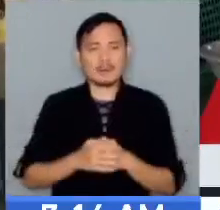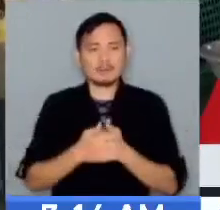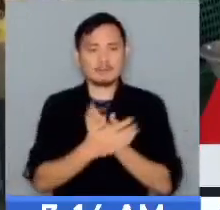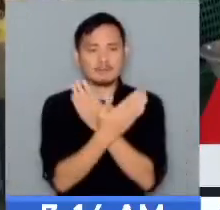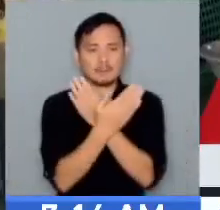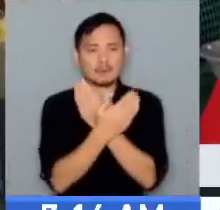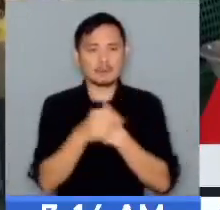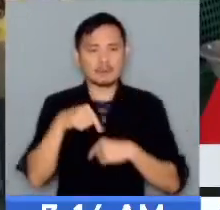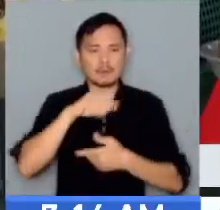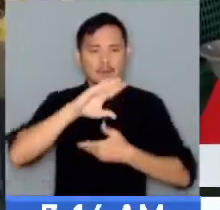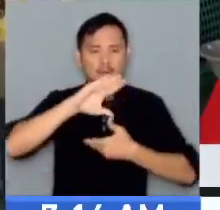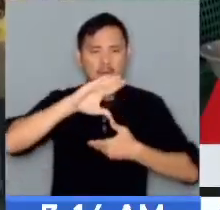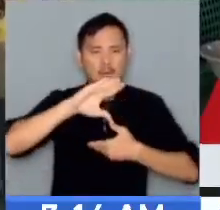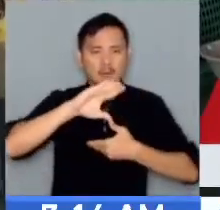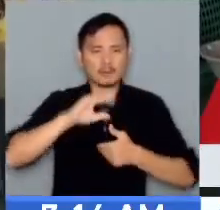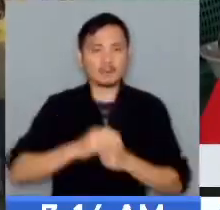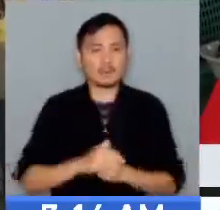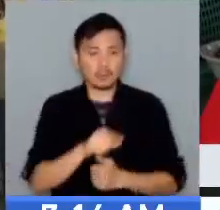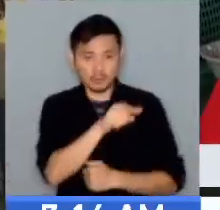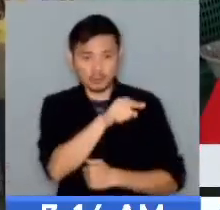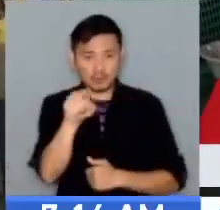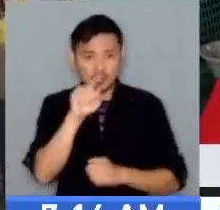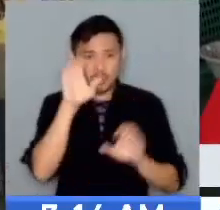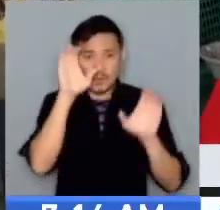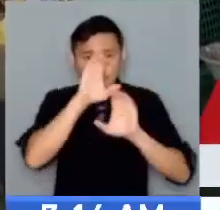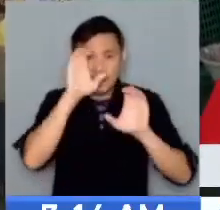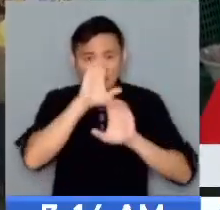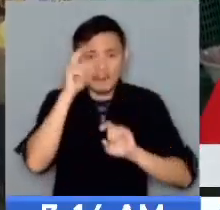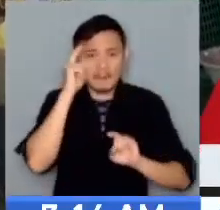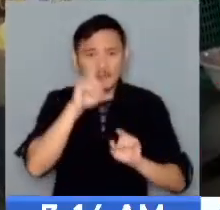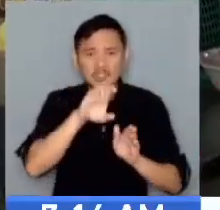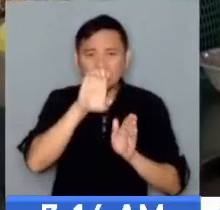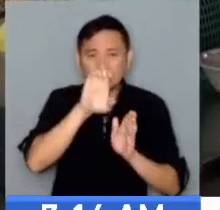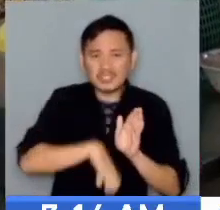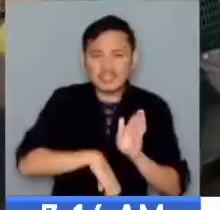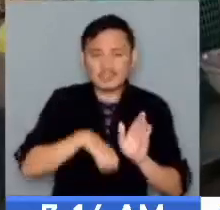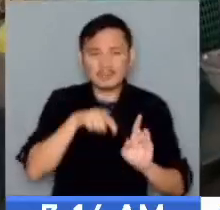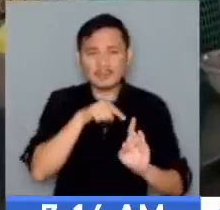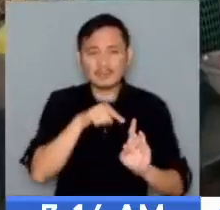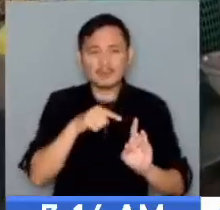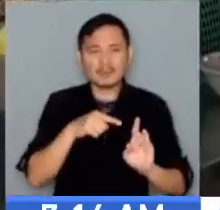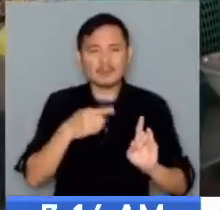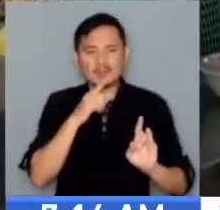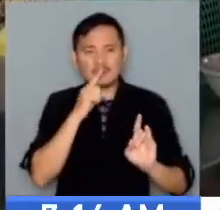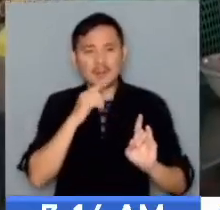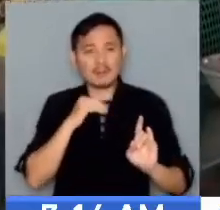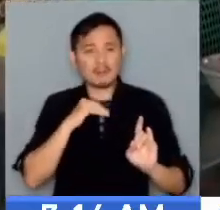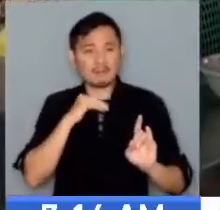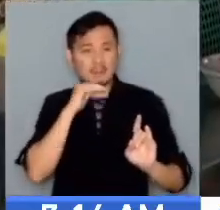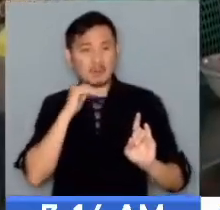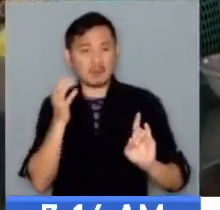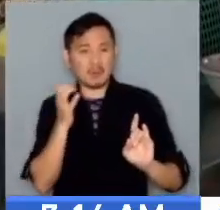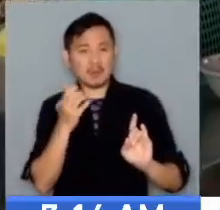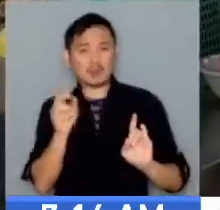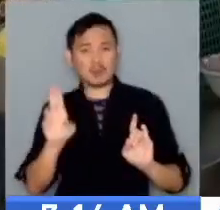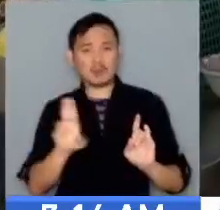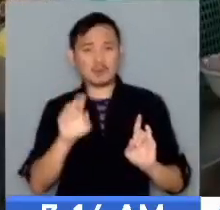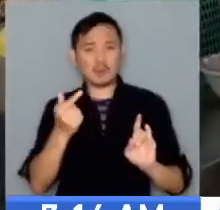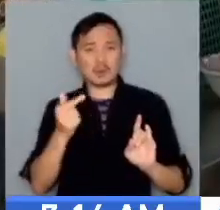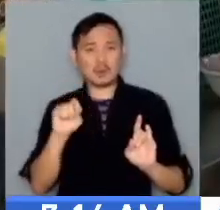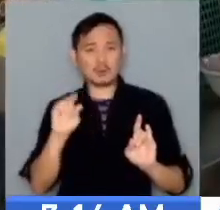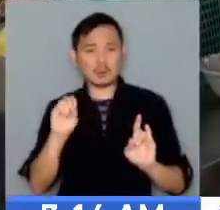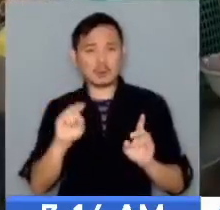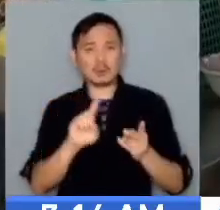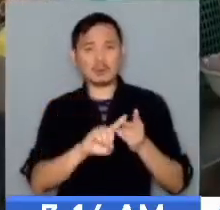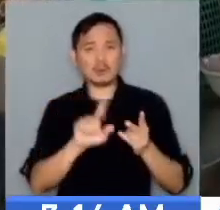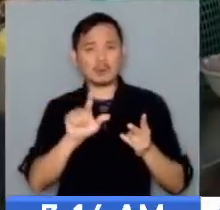hanap nga ng mga kapuso natin, nung hanap yung kanilang tiyan, ito talagang mainit na goto, di kaya naman lugaw. Dito sa monumento sa